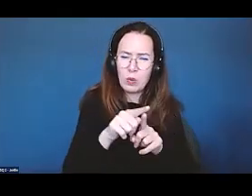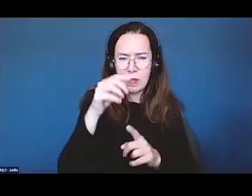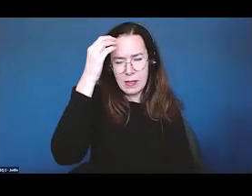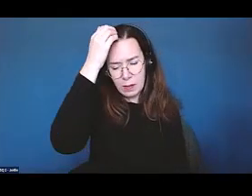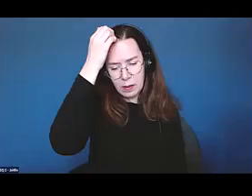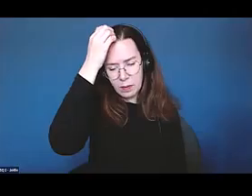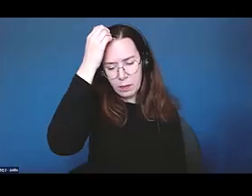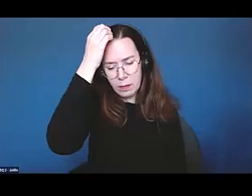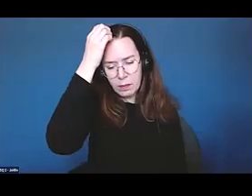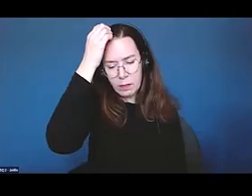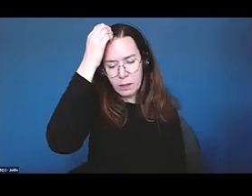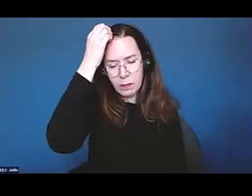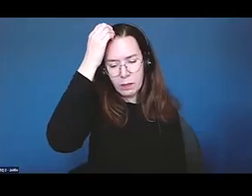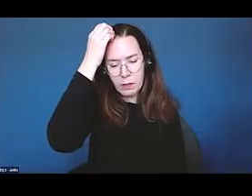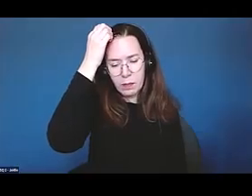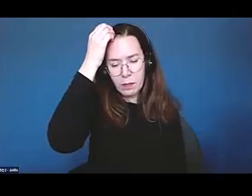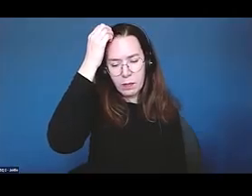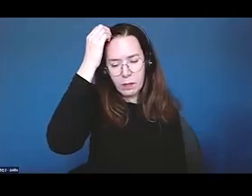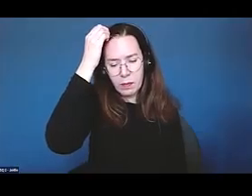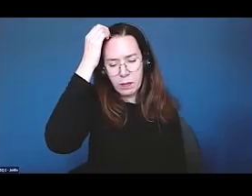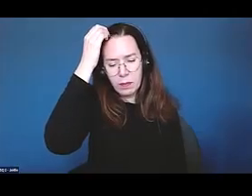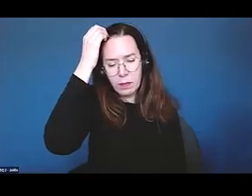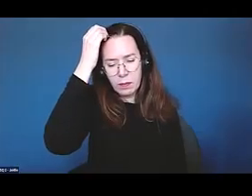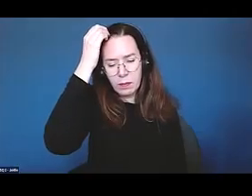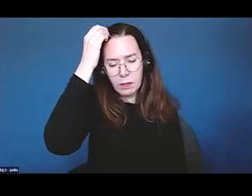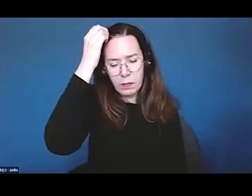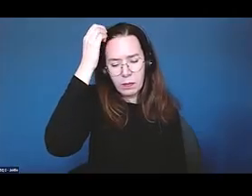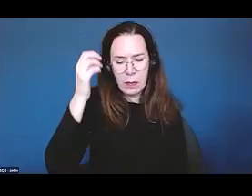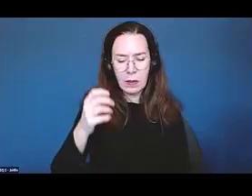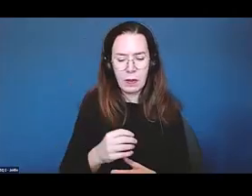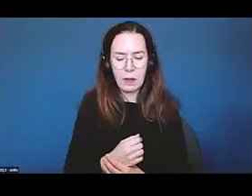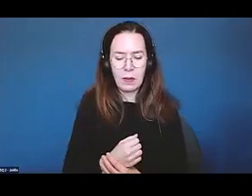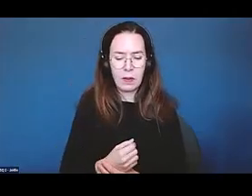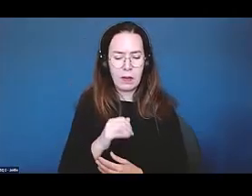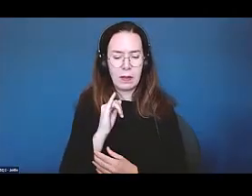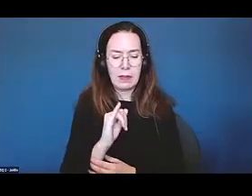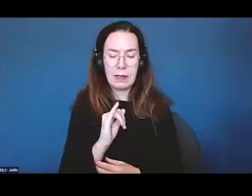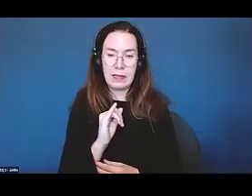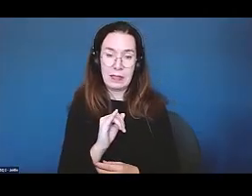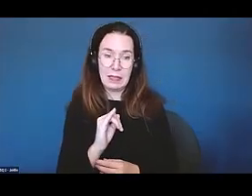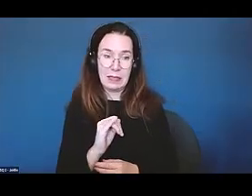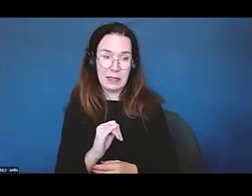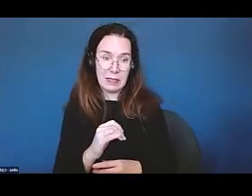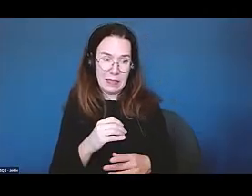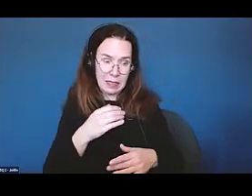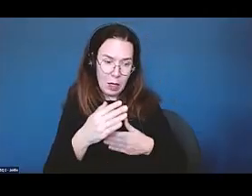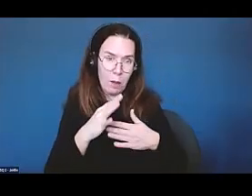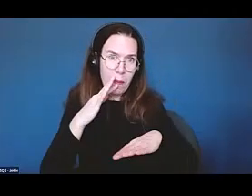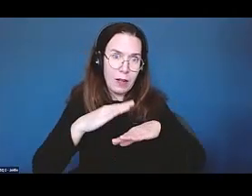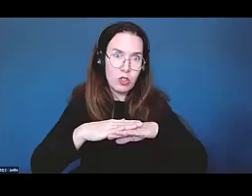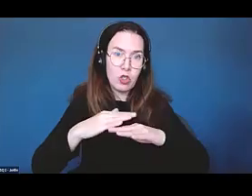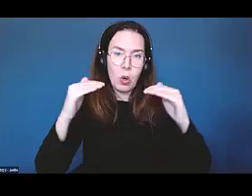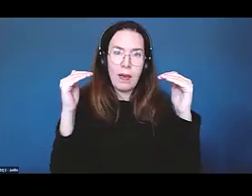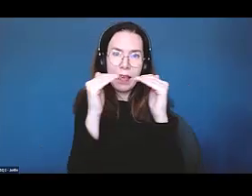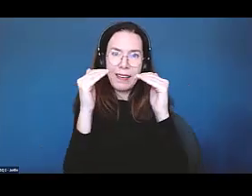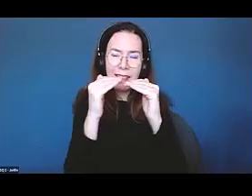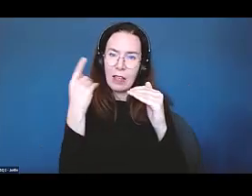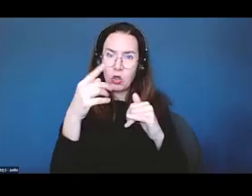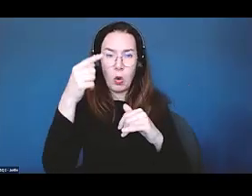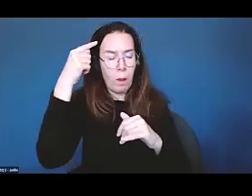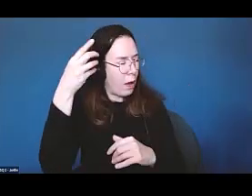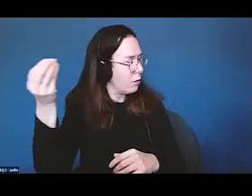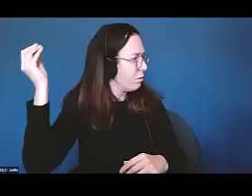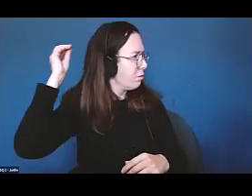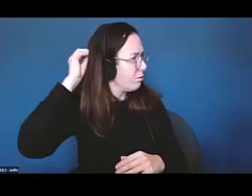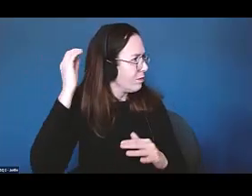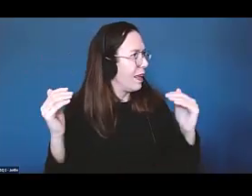personnel. Lorsque nous approchons le travail à travers la lentille de l'équité, eh bien, cela nous